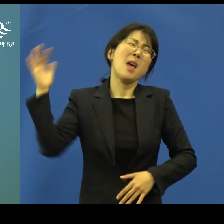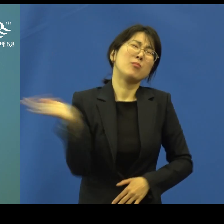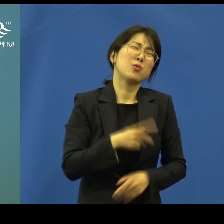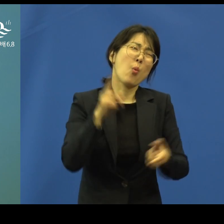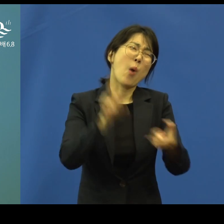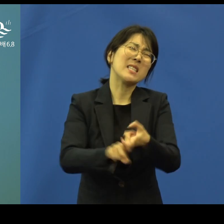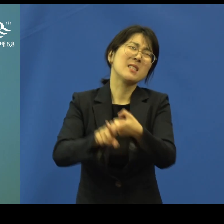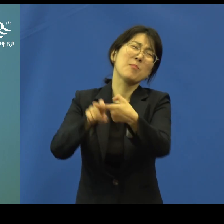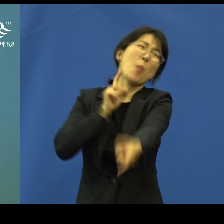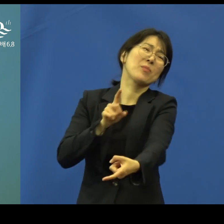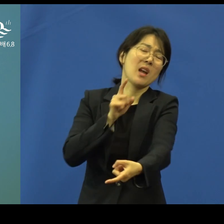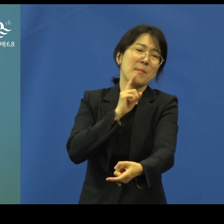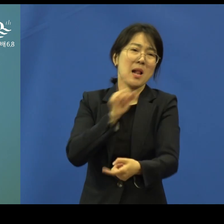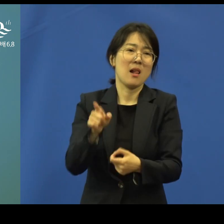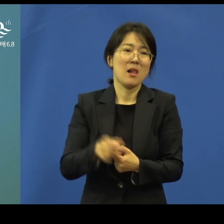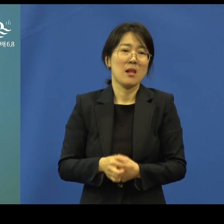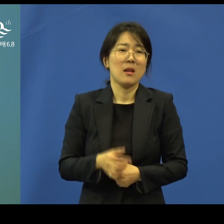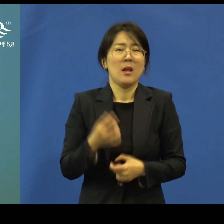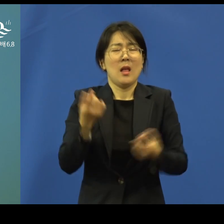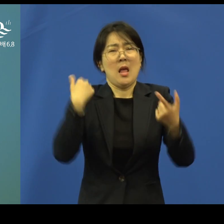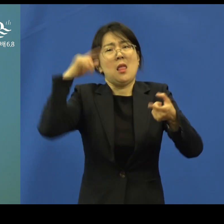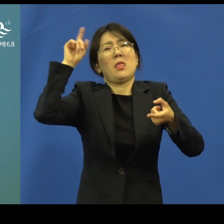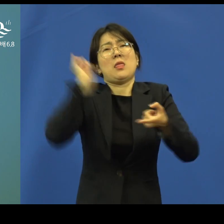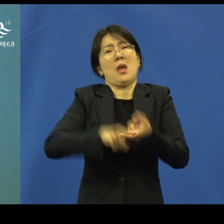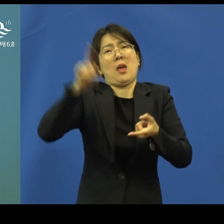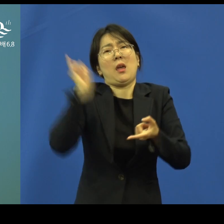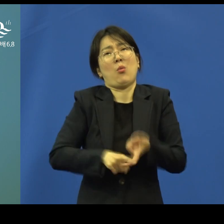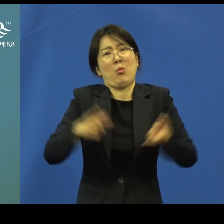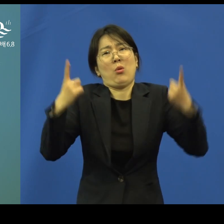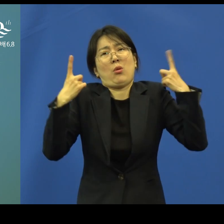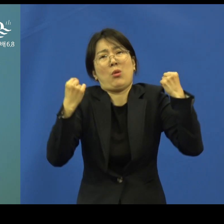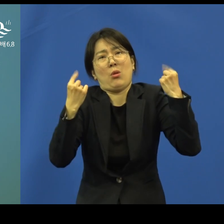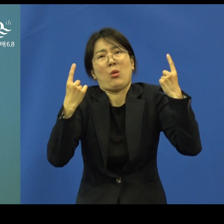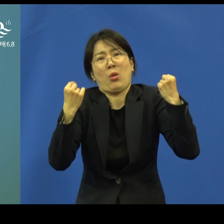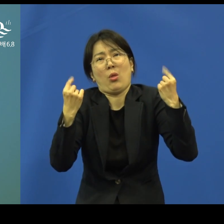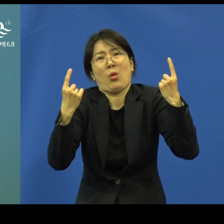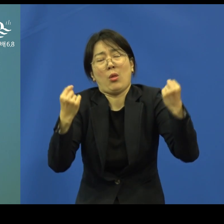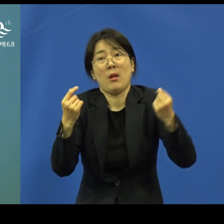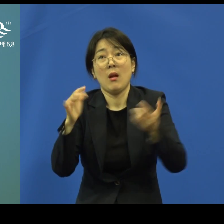미지근함이라고 하는 컨디션이 계속 지속되는 상태,